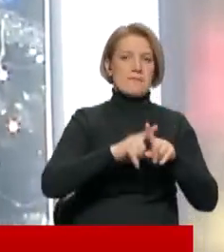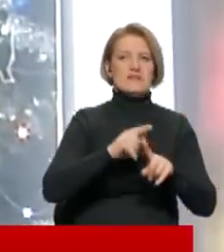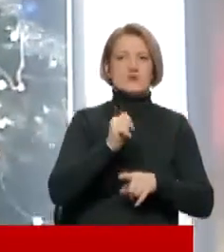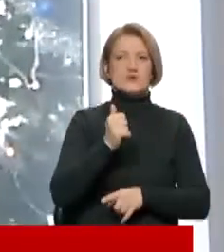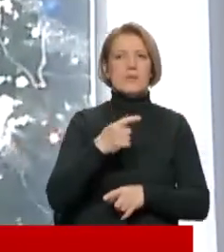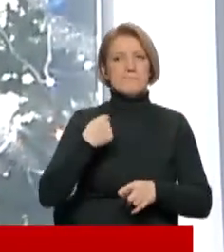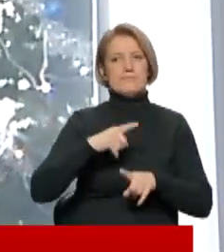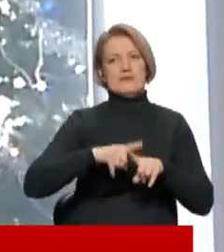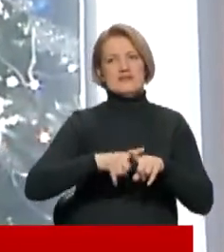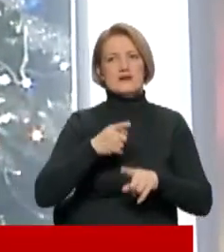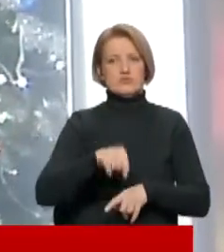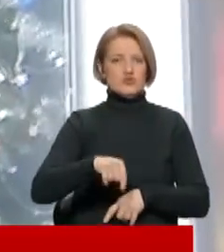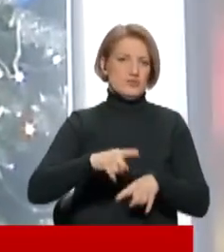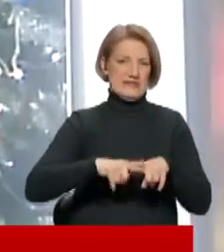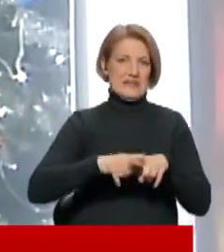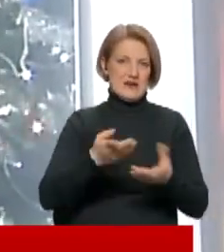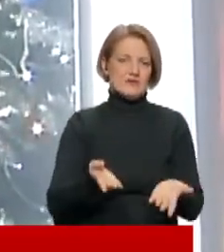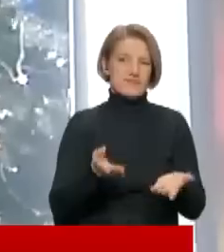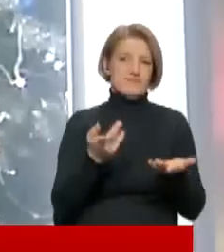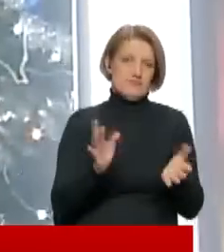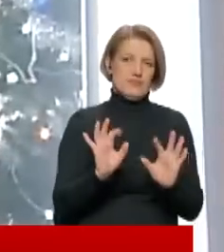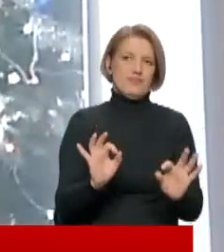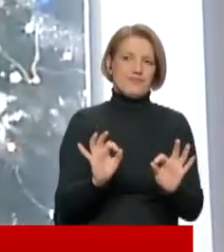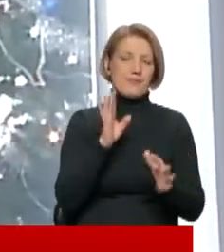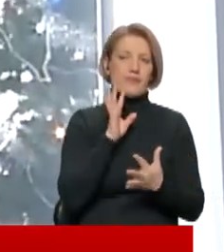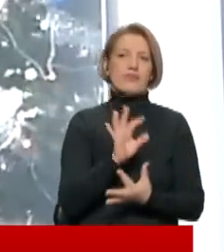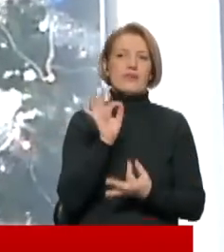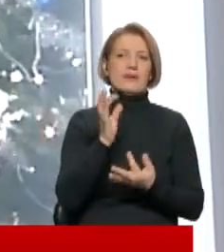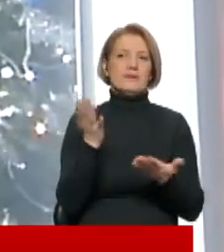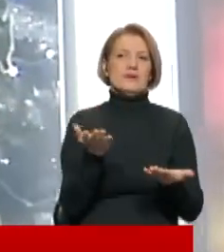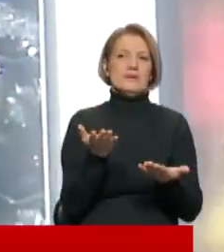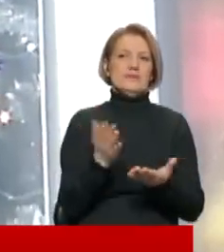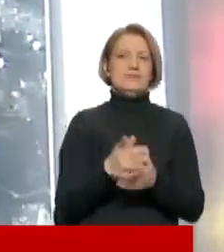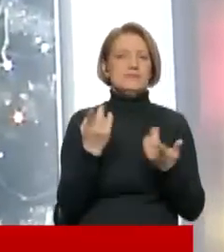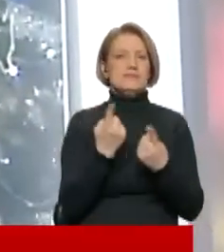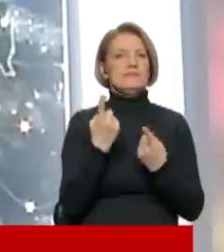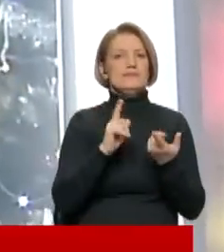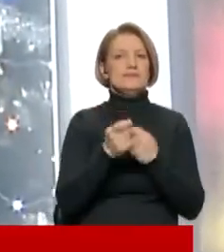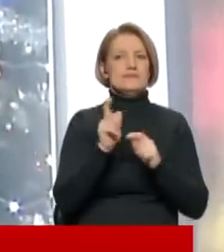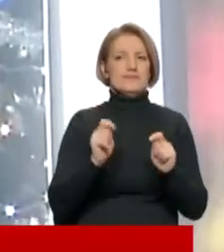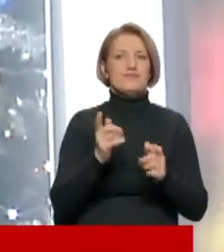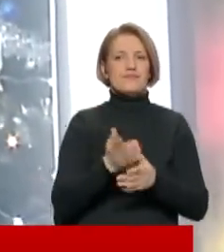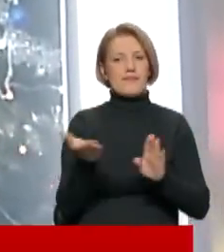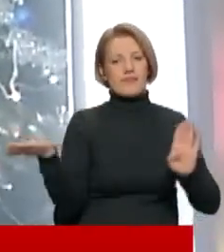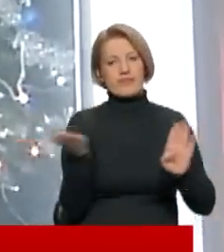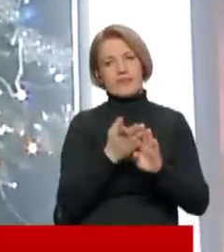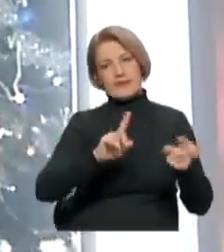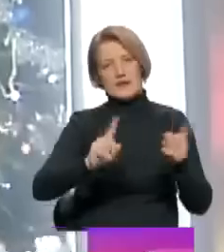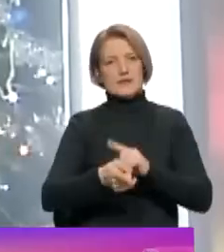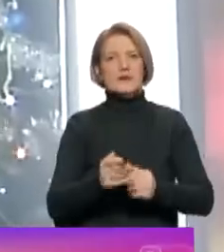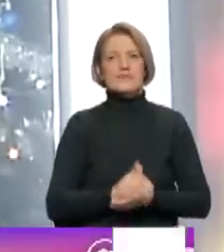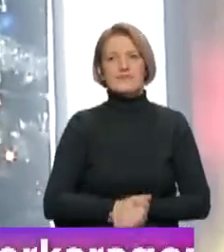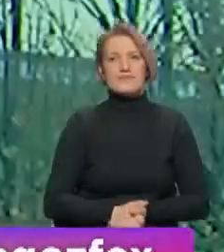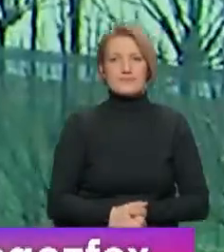Hatta genellikle pazar oluyor zaten bugün de pazar Umarım bu şeyleri daha teşvik edici şeyler yapılır bu şekilde baltalama yerine